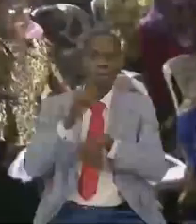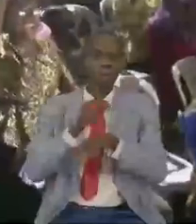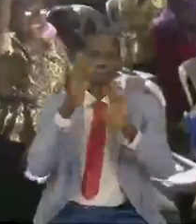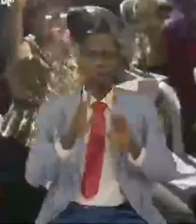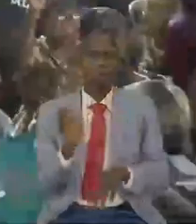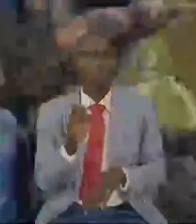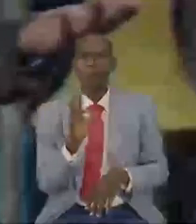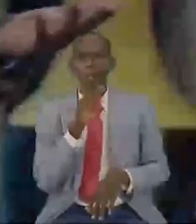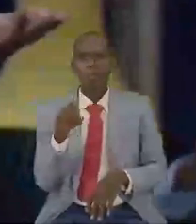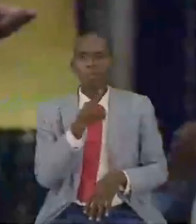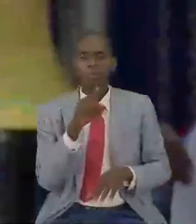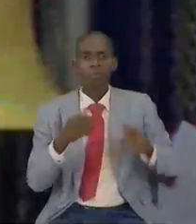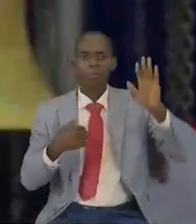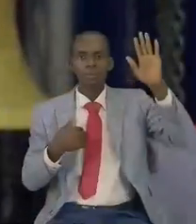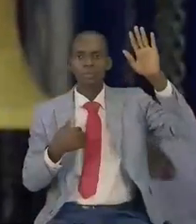Vainqueur.